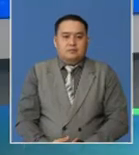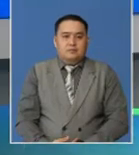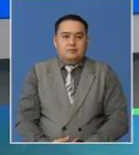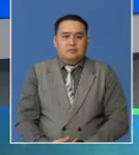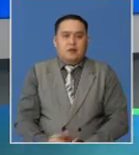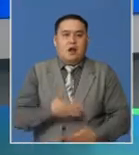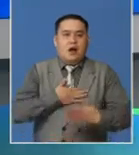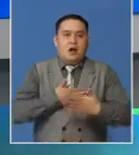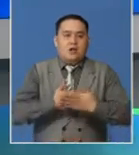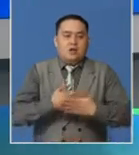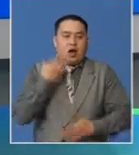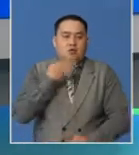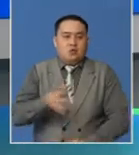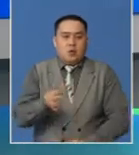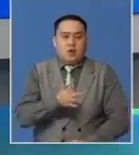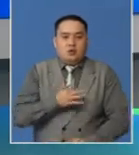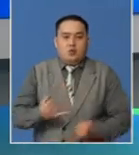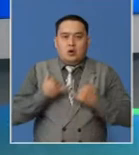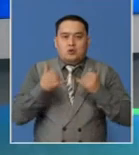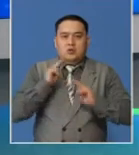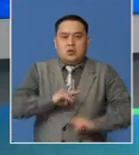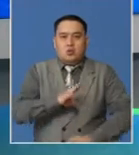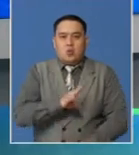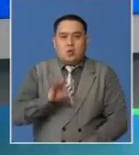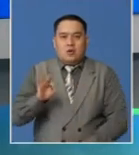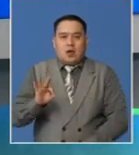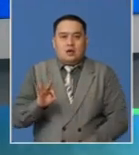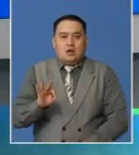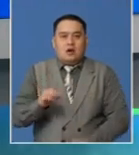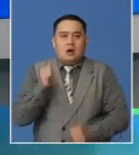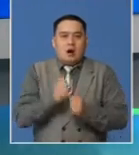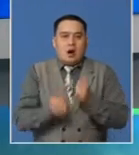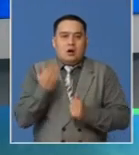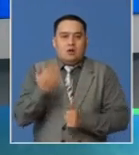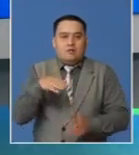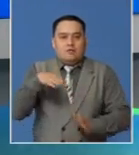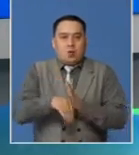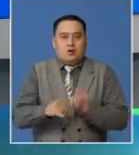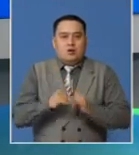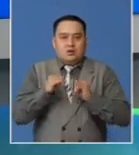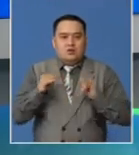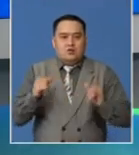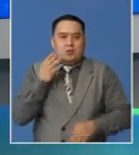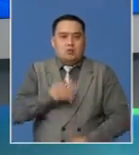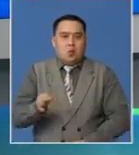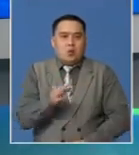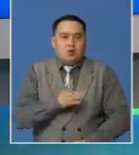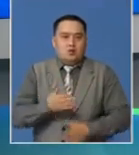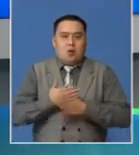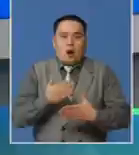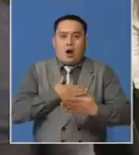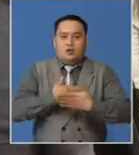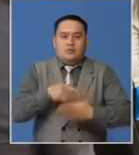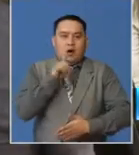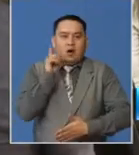Ряд активистов Алматинской области сегодня чествовали сотрудники партии «Нур-Отан». Каждый из них по-своему внес вклад в развитие ЖТСУ. Благодарность